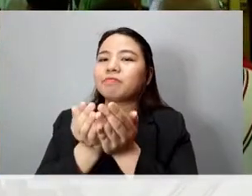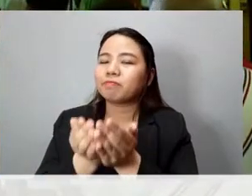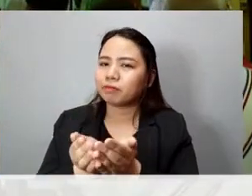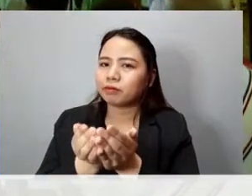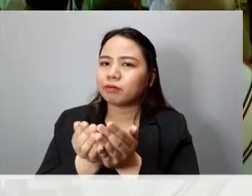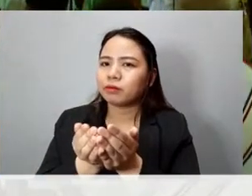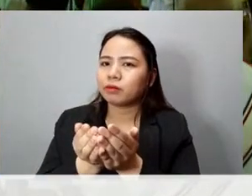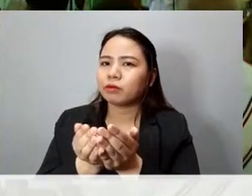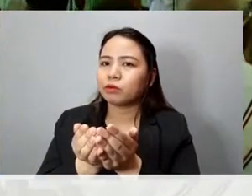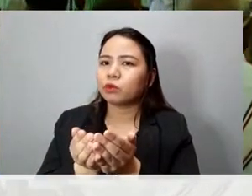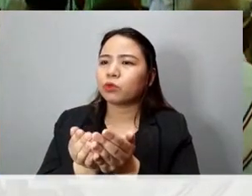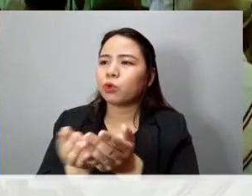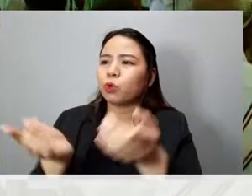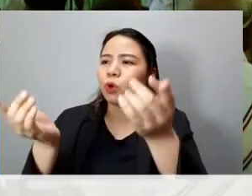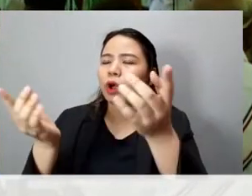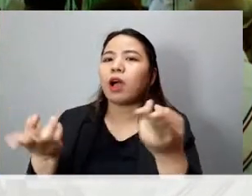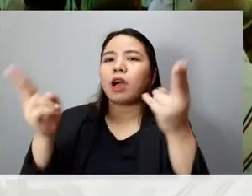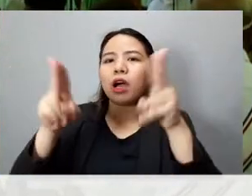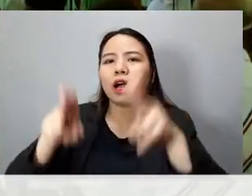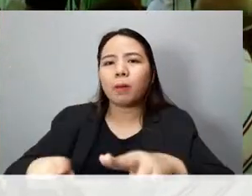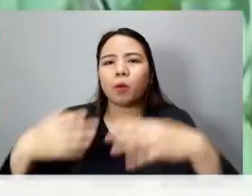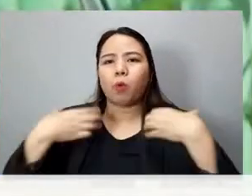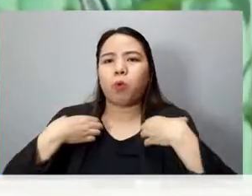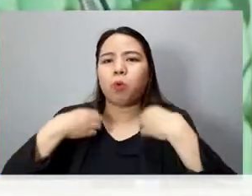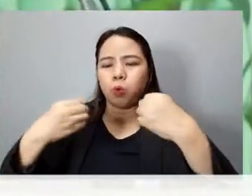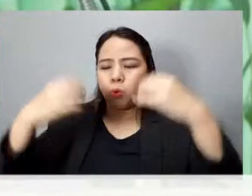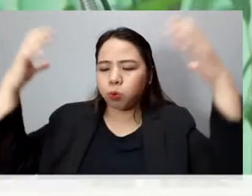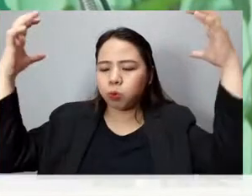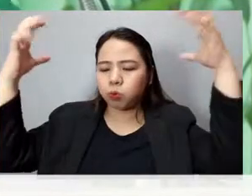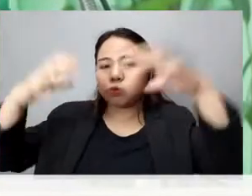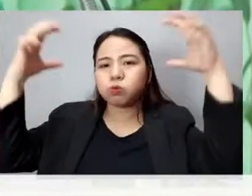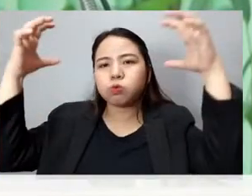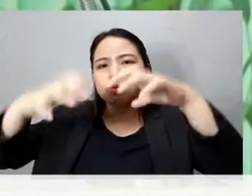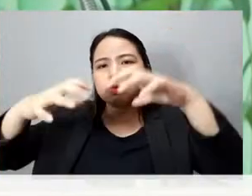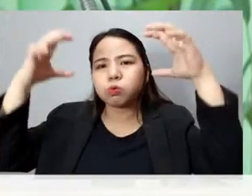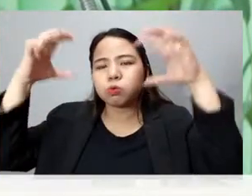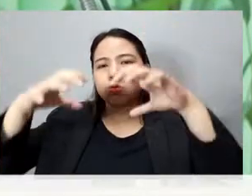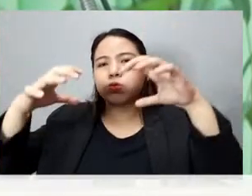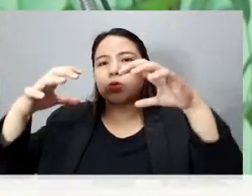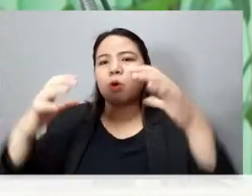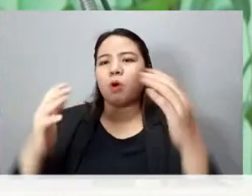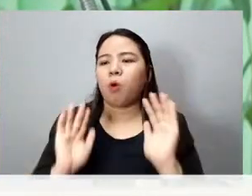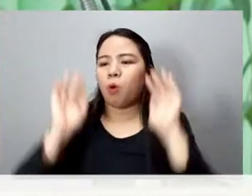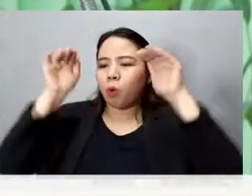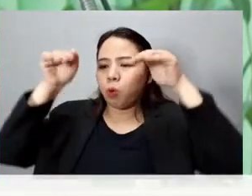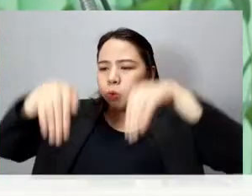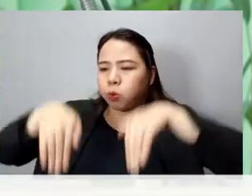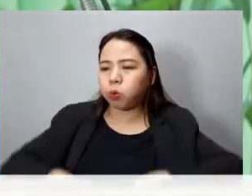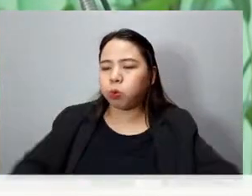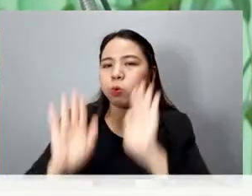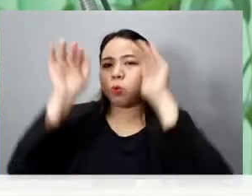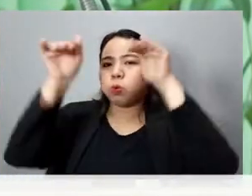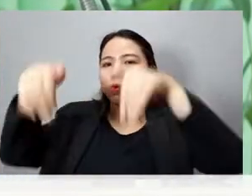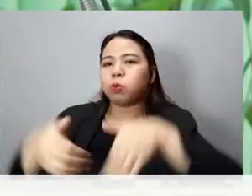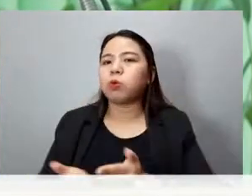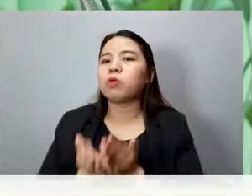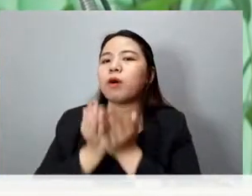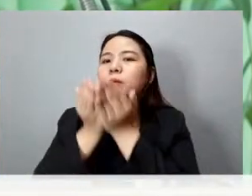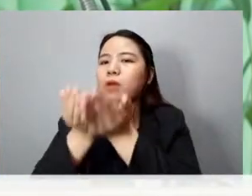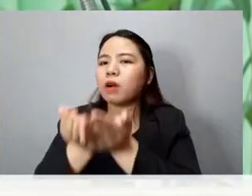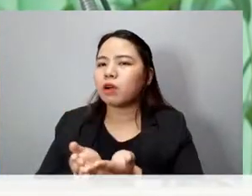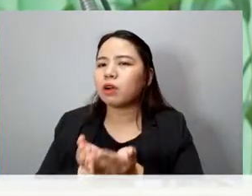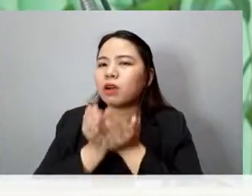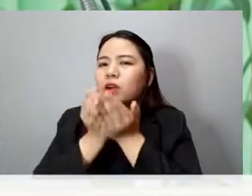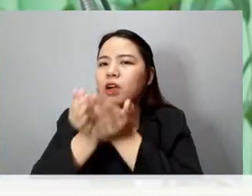Dumating ang malakas na unos. Hinampas ng malalaking alon ang bangka. Anupat